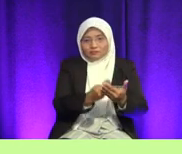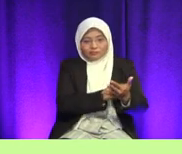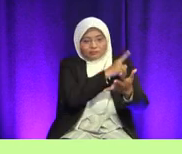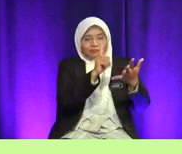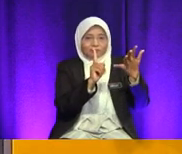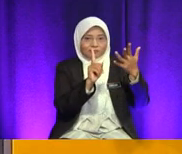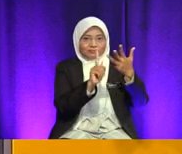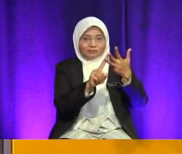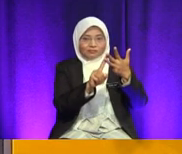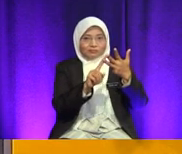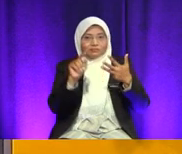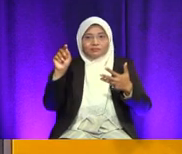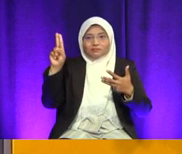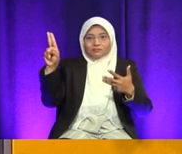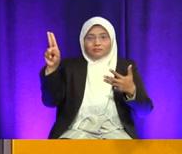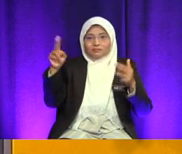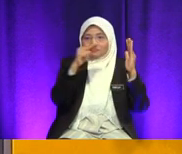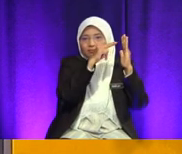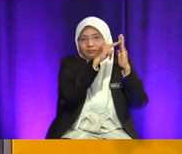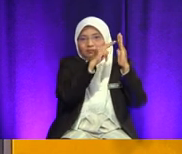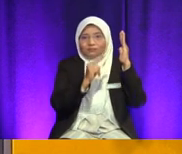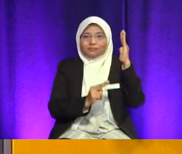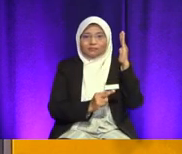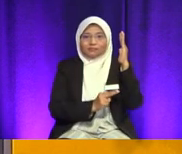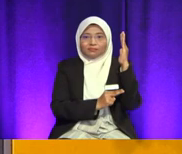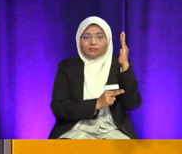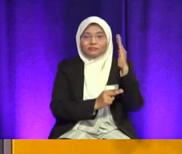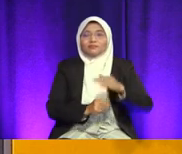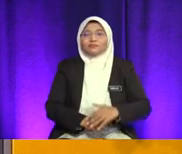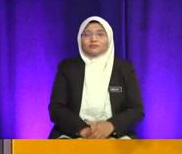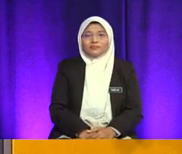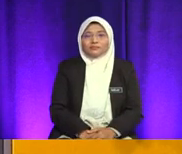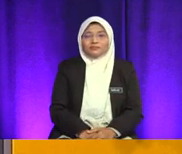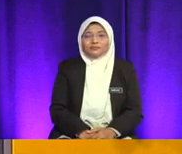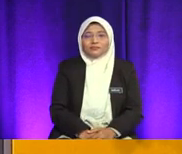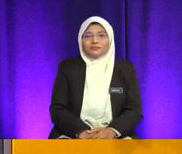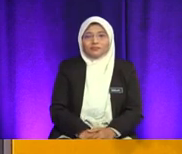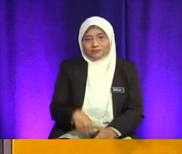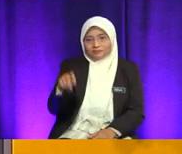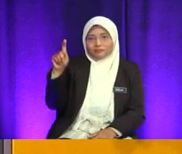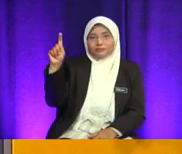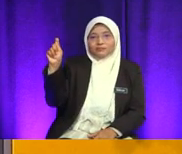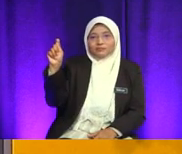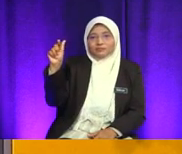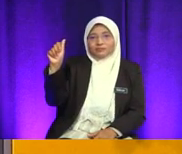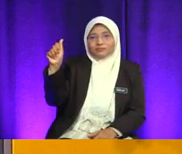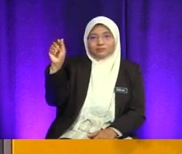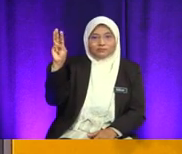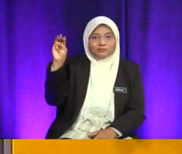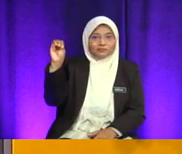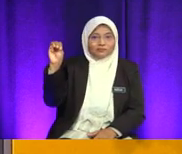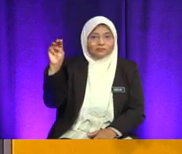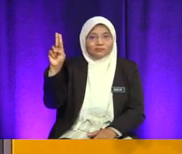murid akan lebih ingat bila kita akronim akronim pendek supaya mudah menjawab